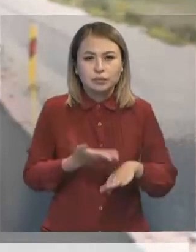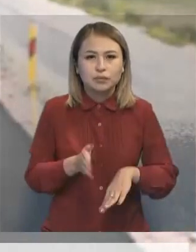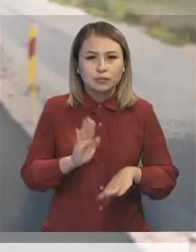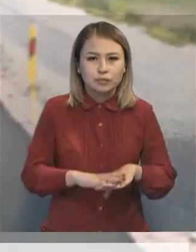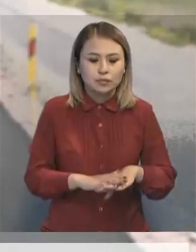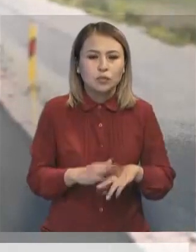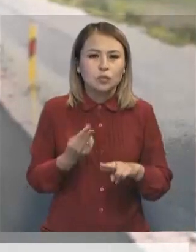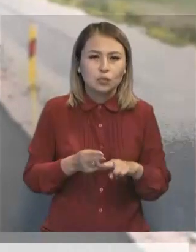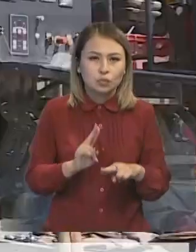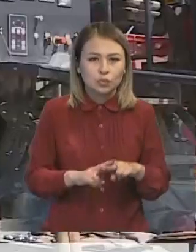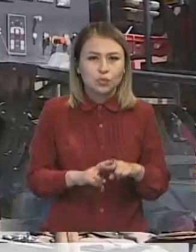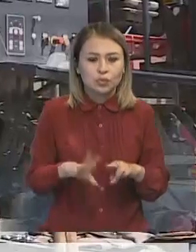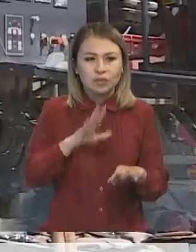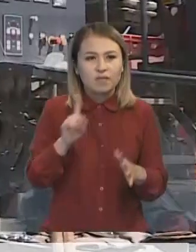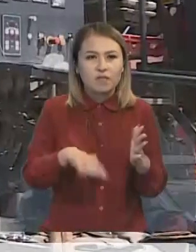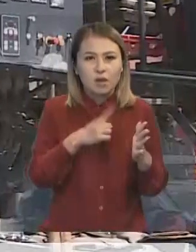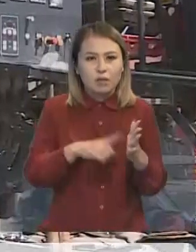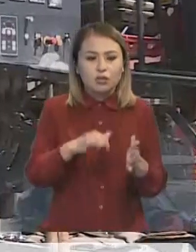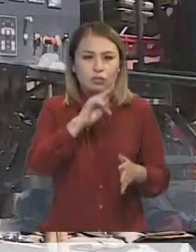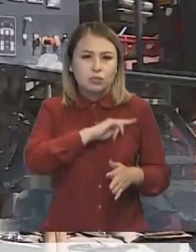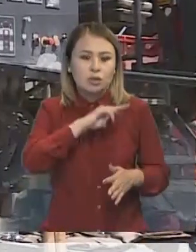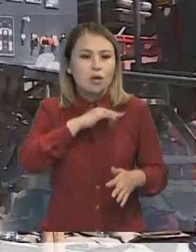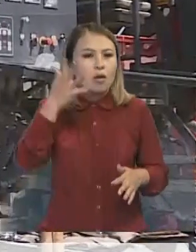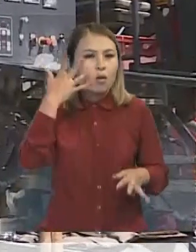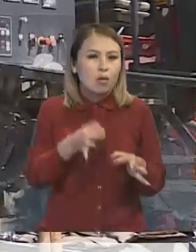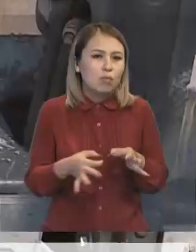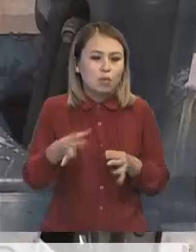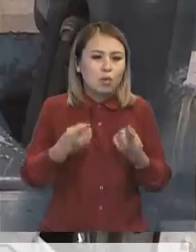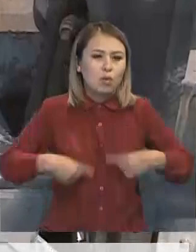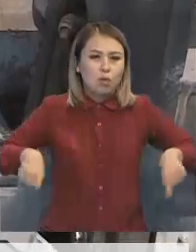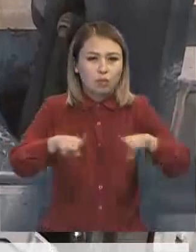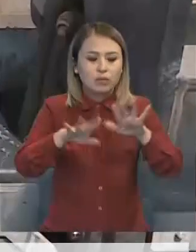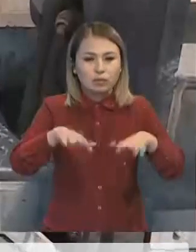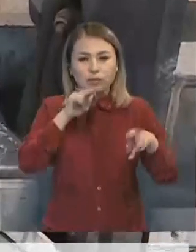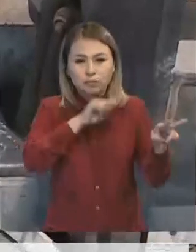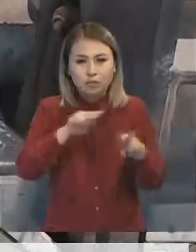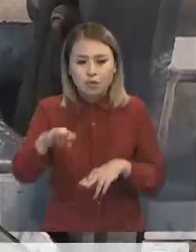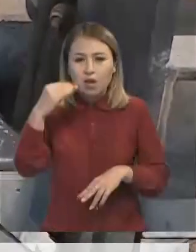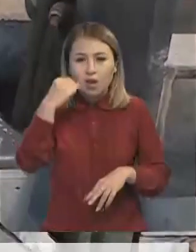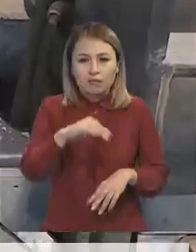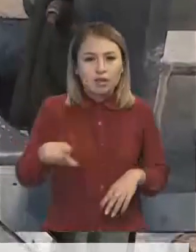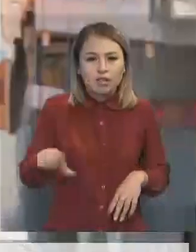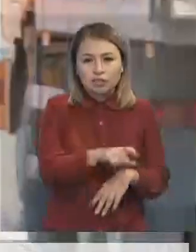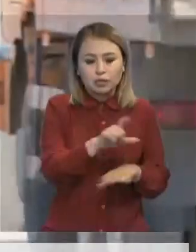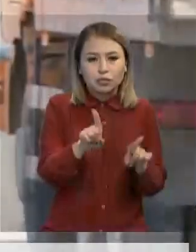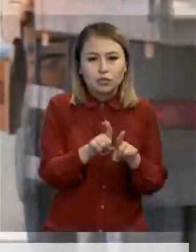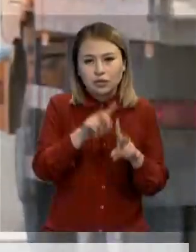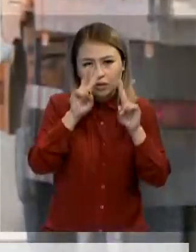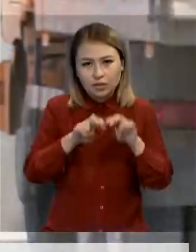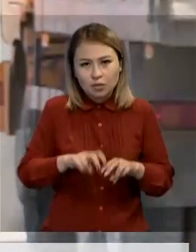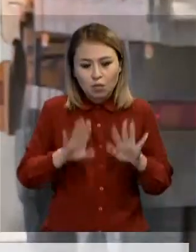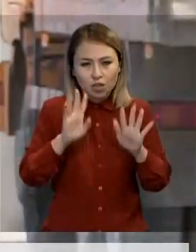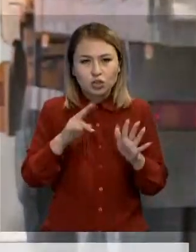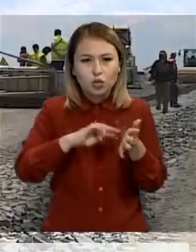тудырады. Сол сұрақтарды көтердік. Бұдан былай жұмыс барысын облыстық қоғамдық кеңес мүшелері бақылайтын болады. Ал сапасын жол сапа мамандары тексереді.